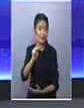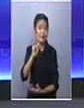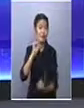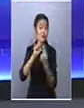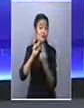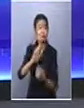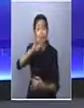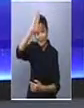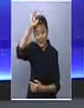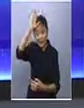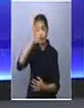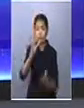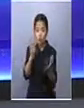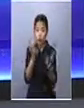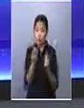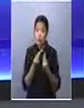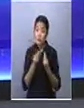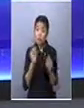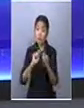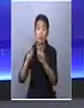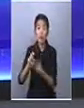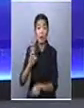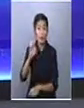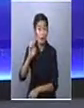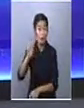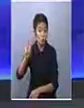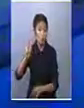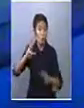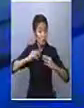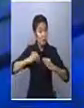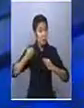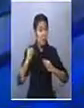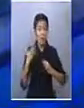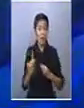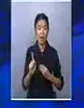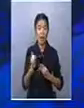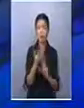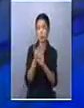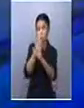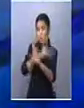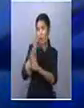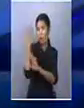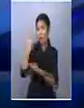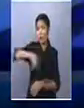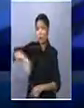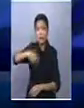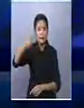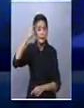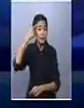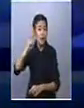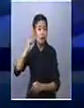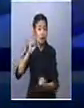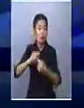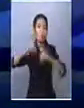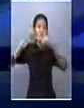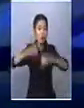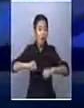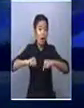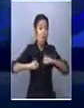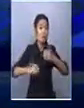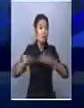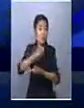อของ EU หรือไม่ ใช่ค่ะ จะมีท่าทีอย่างไรกันบ้างนะคะ ก่อนหน้านี้เนี่ยนะคะหลายๆคนก็คาดหวังนะคะว่าข้อตกลงดังกล่าวนั้นบรรลุเรียบร้อย